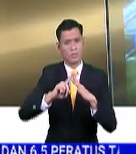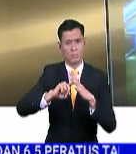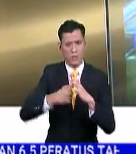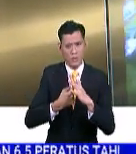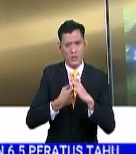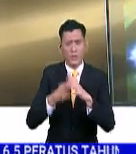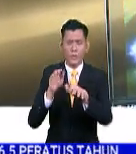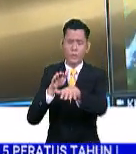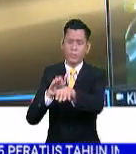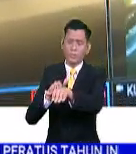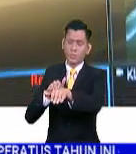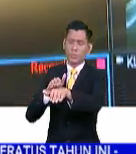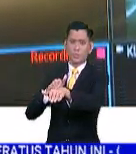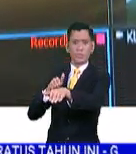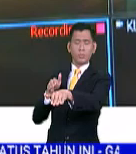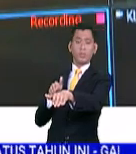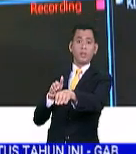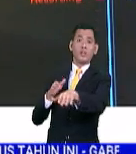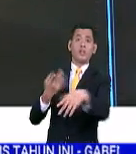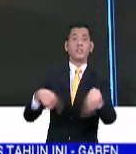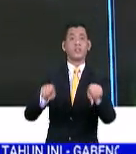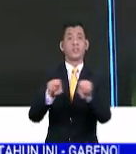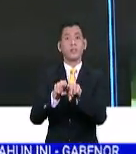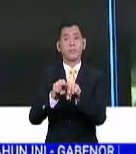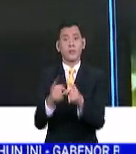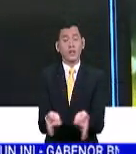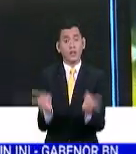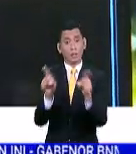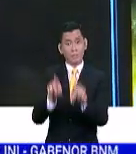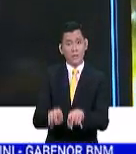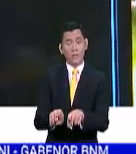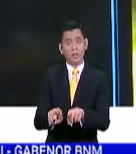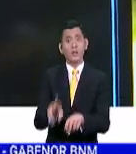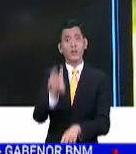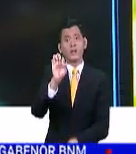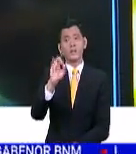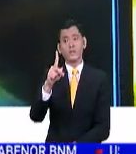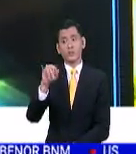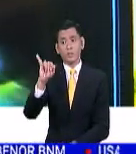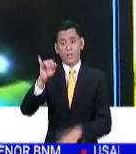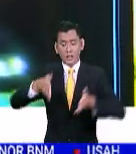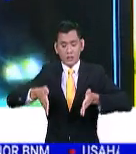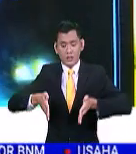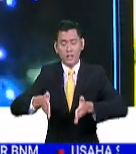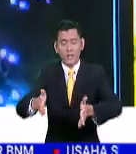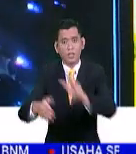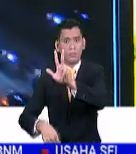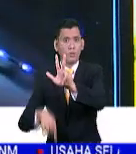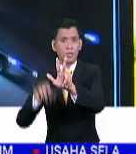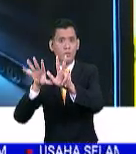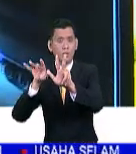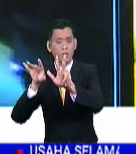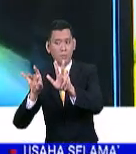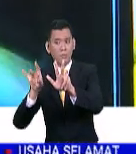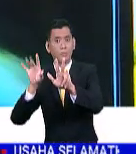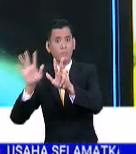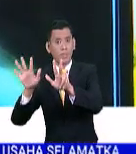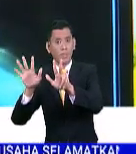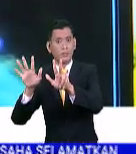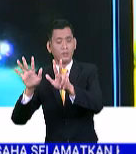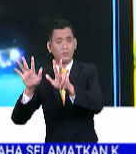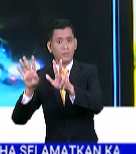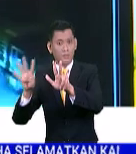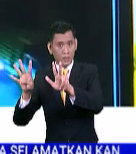sesak. Sama juga situasinya yang berlaku di Sungkai, kilometer 354.4. Kalau